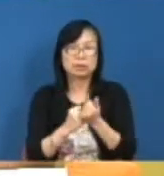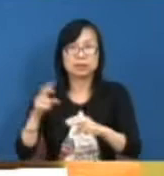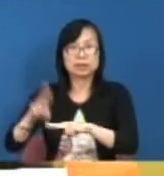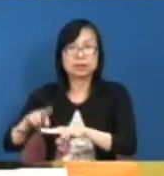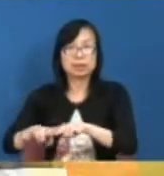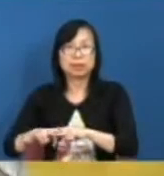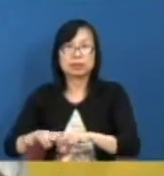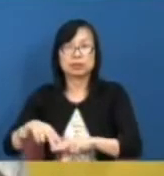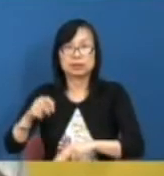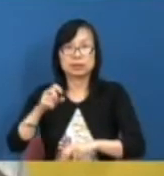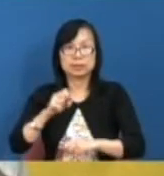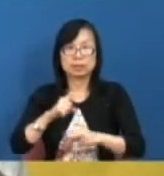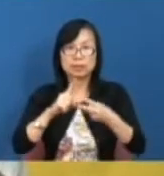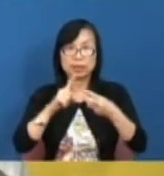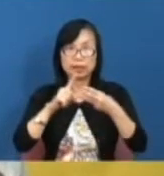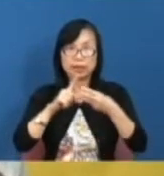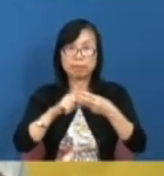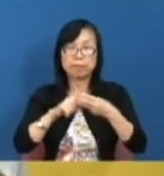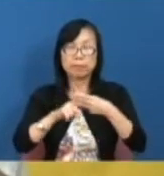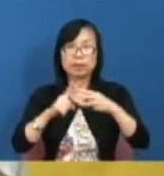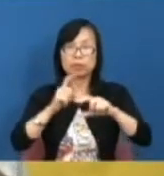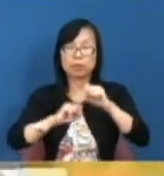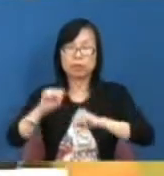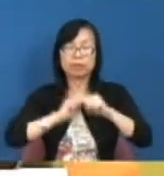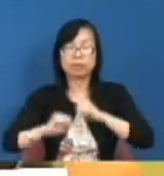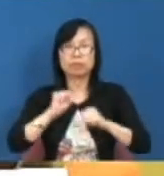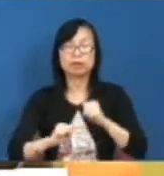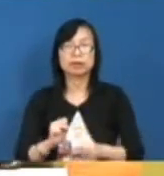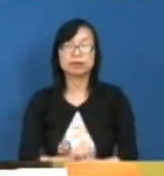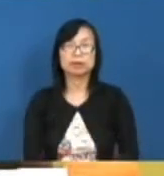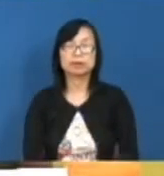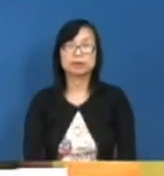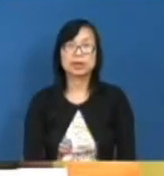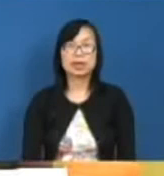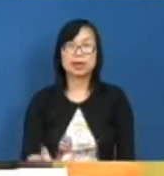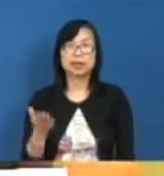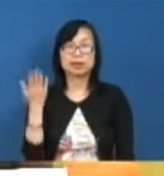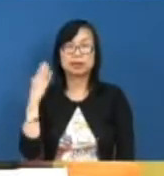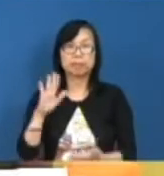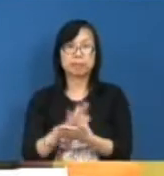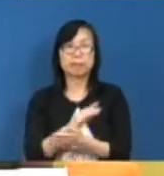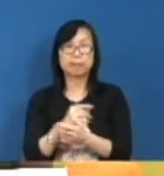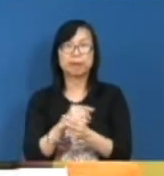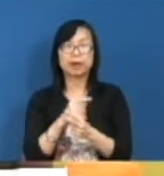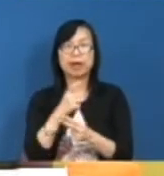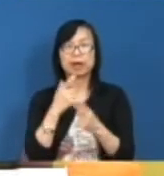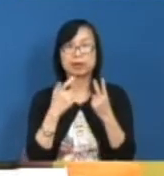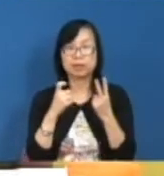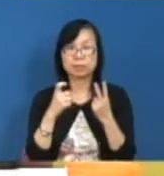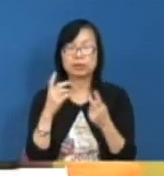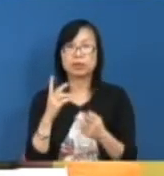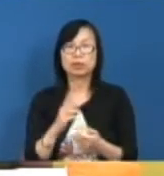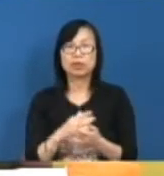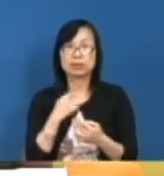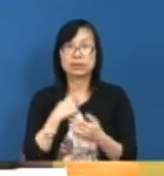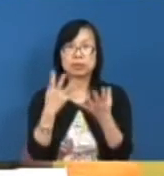埋啦，接埋即係唔會啦。如果咁講，係咯。 咁所以其實好簡單啫嘛。以前八九年嘅時候，我哋係接